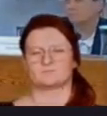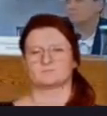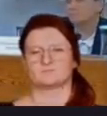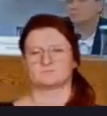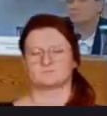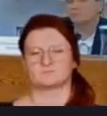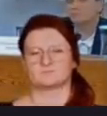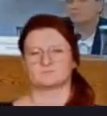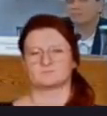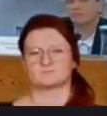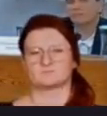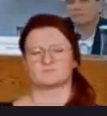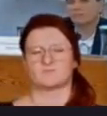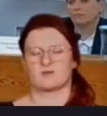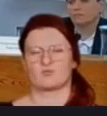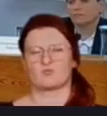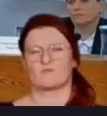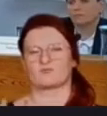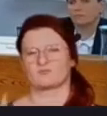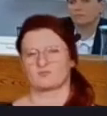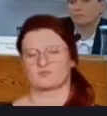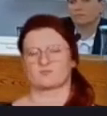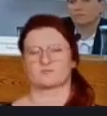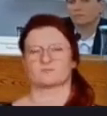My mamy umowę 3-minutową, tak?